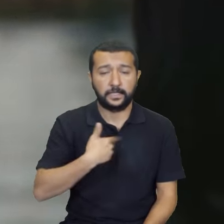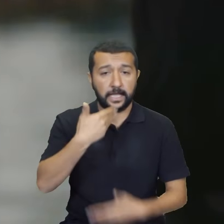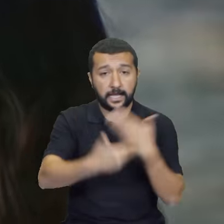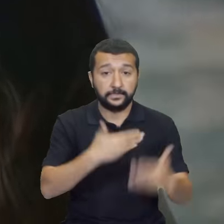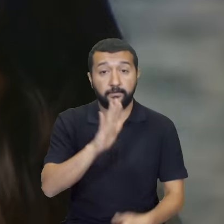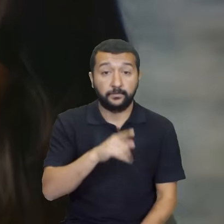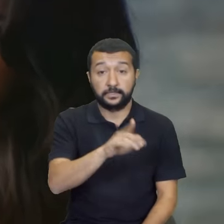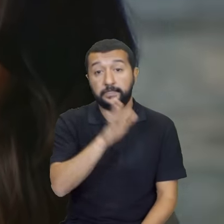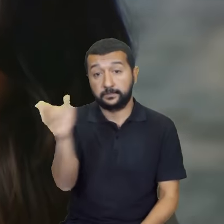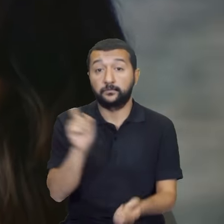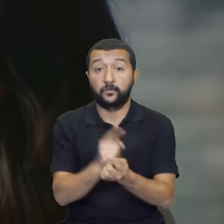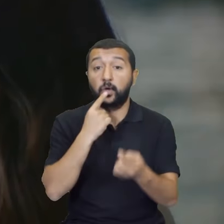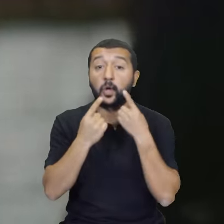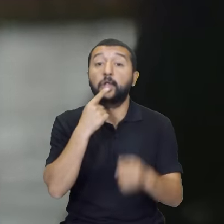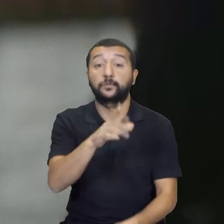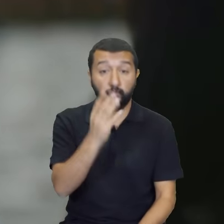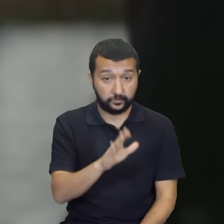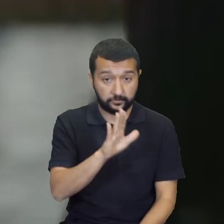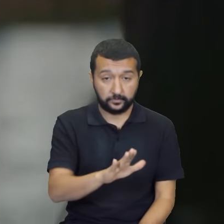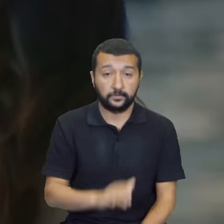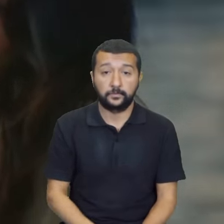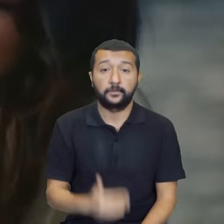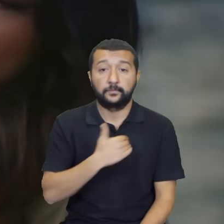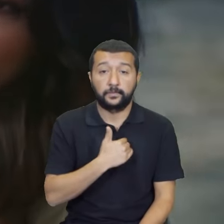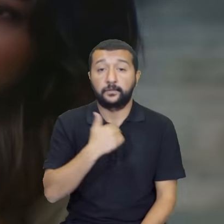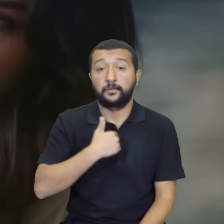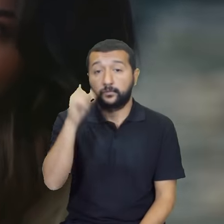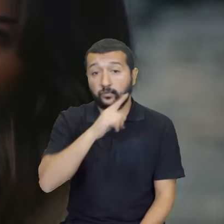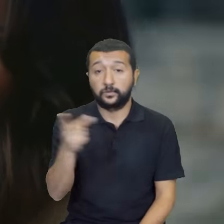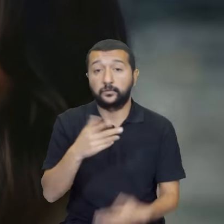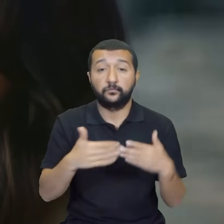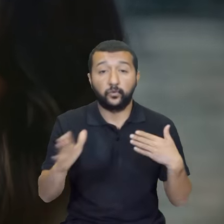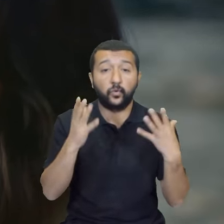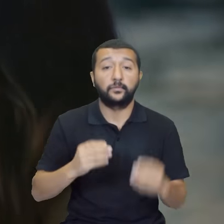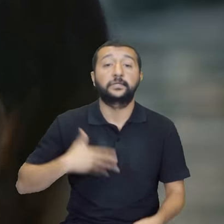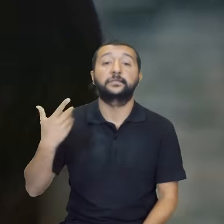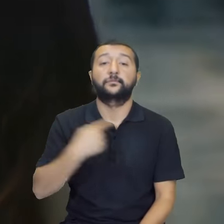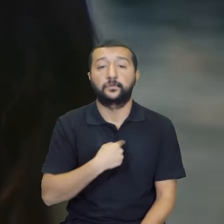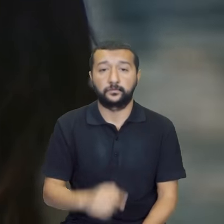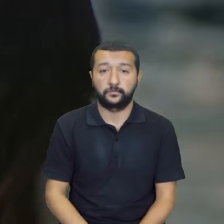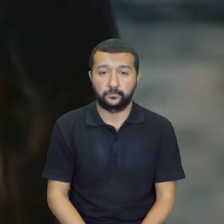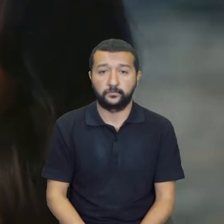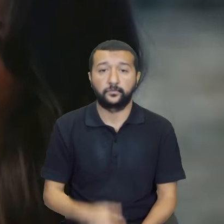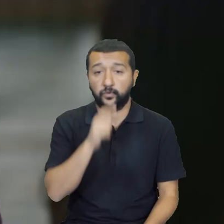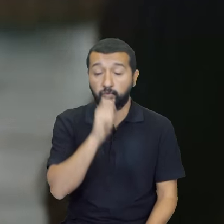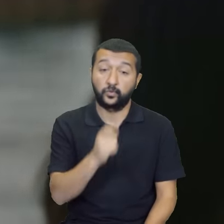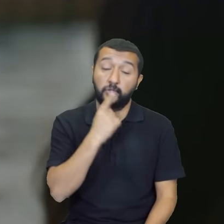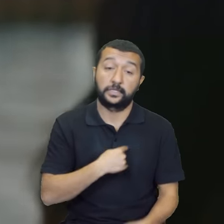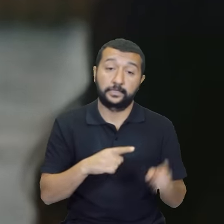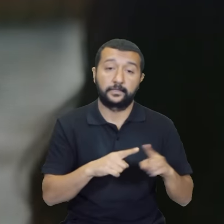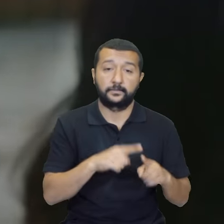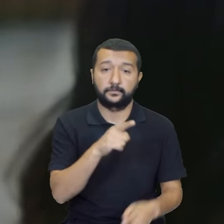Anlatacağım ama gidip onunla konuşmayacaksın, tamam mı? Ben benim yüzümden aranızdan da açılmasını istemiyorum. Söz ver